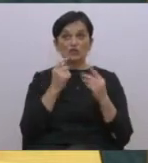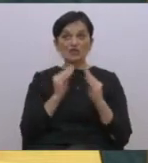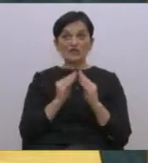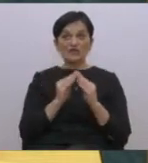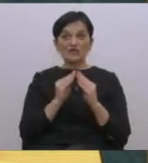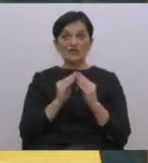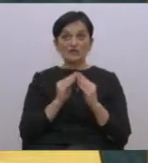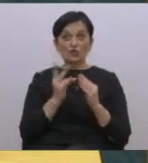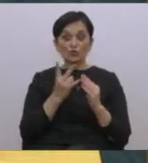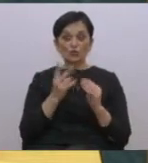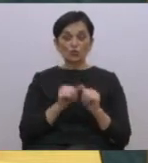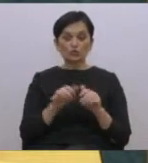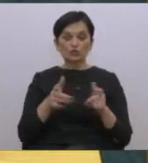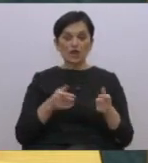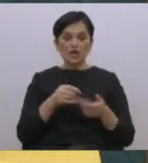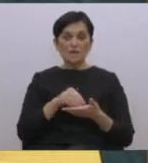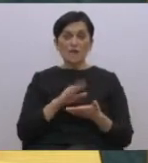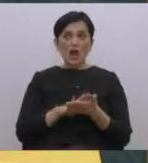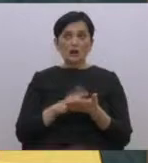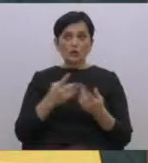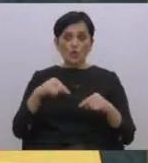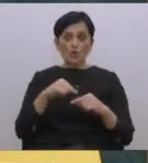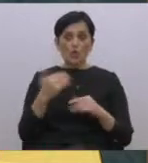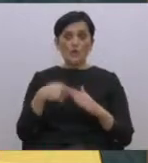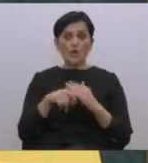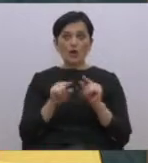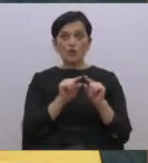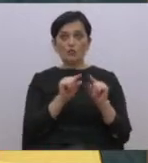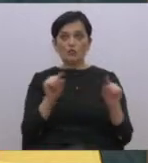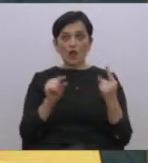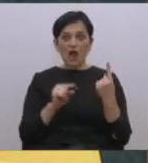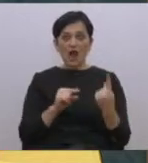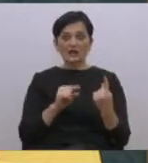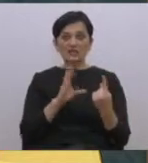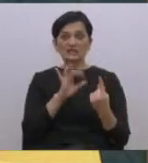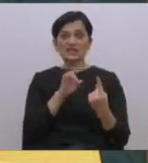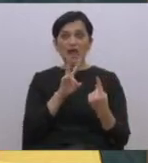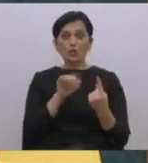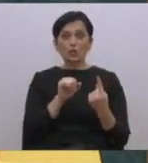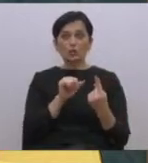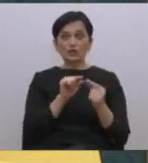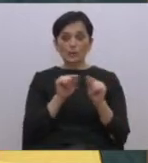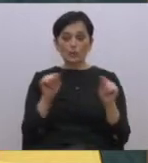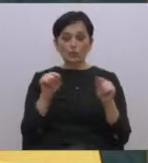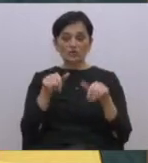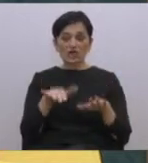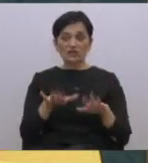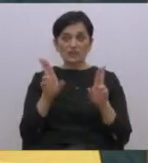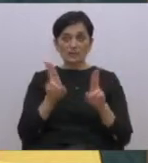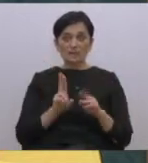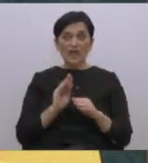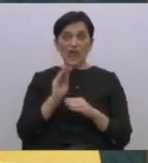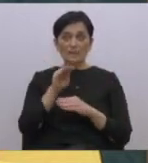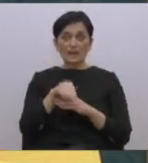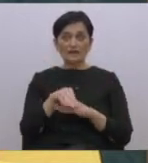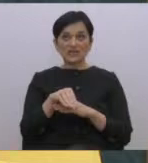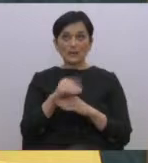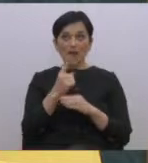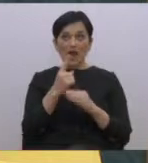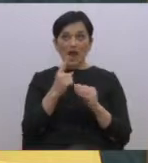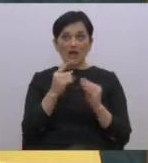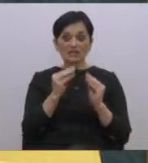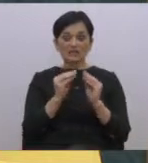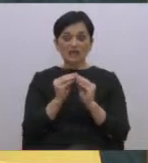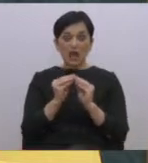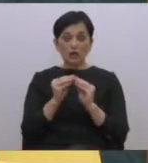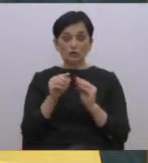უნდა გამოქვეყნდეს მარეგისტრირებელი ორგანოს მიერ ამ მუხლის 1 სექუნდა პუნქტით დადგენილი წესით. Ემატება ასევე 1-10 პუნქტი